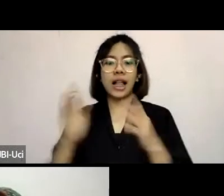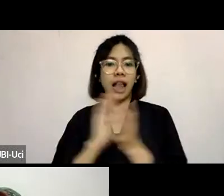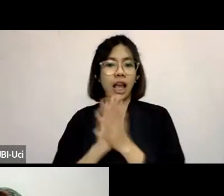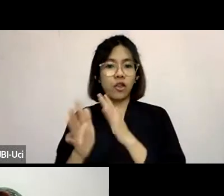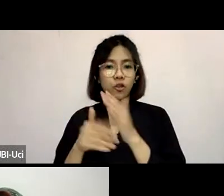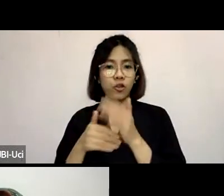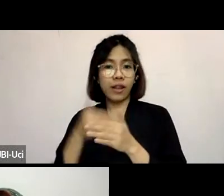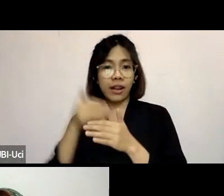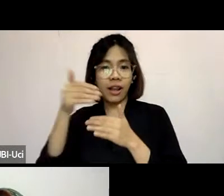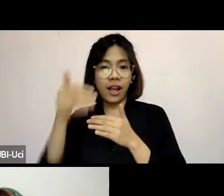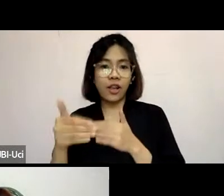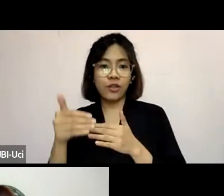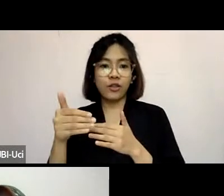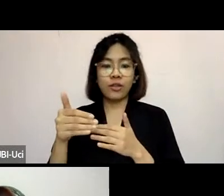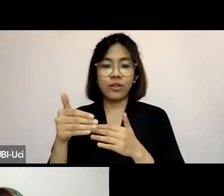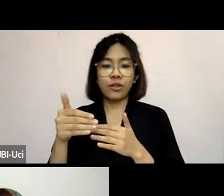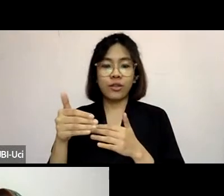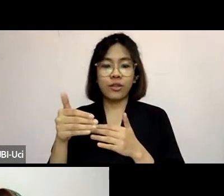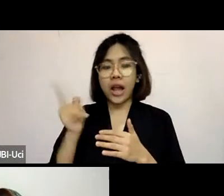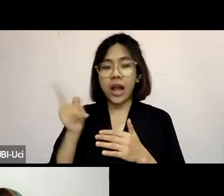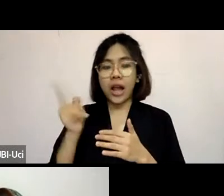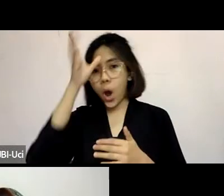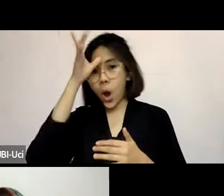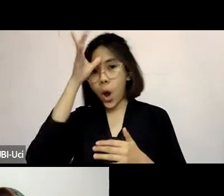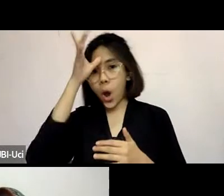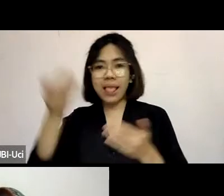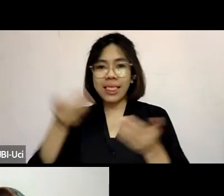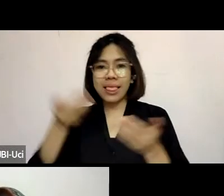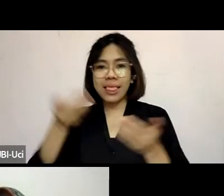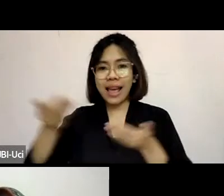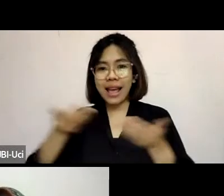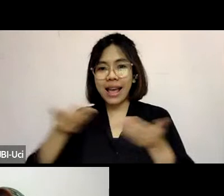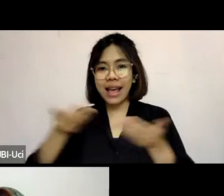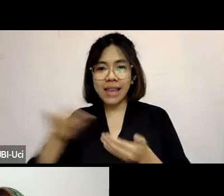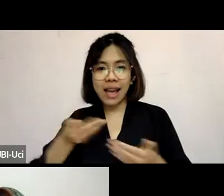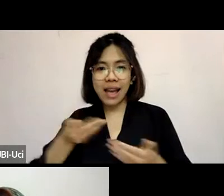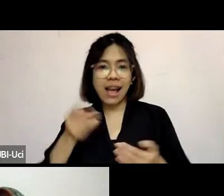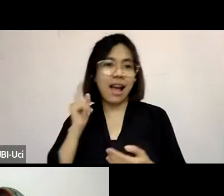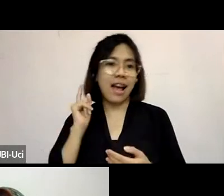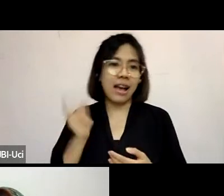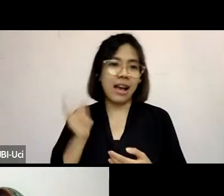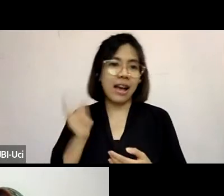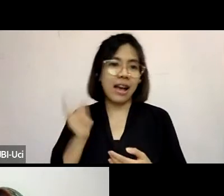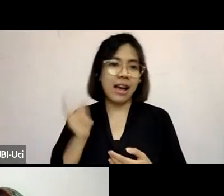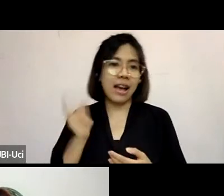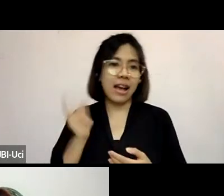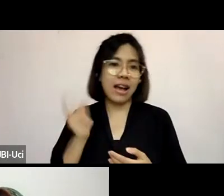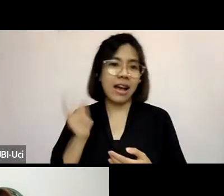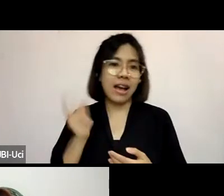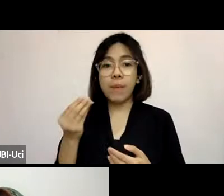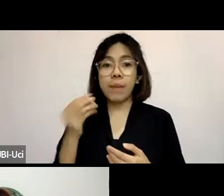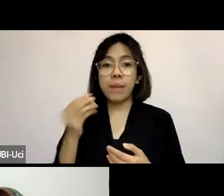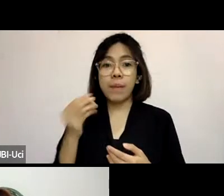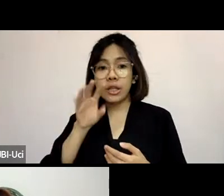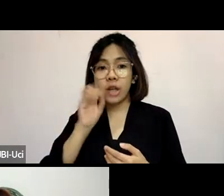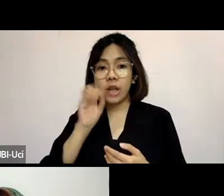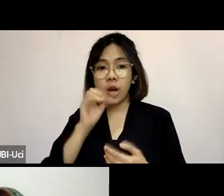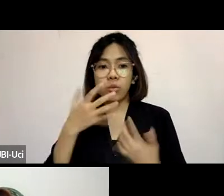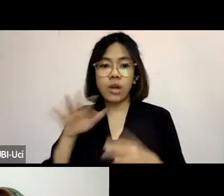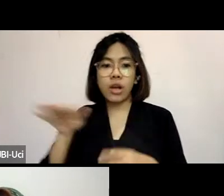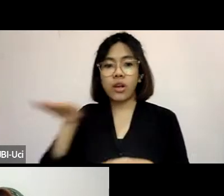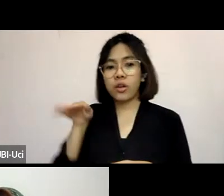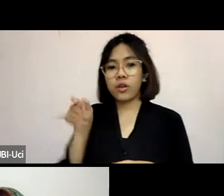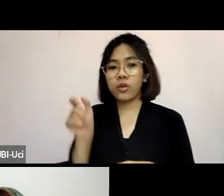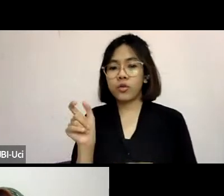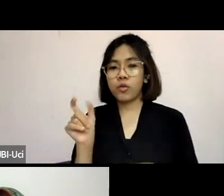pertanyaan ada beberapa lagi yang masuk dan sebagian juga sudah terjawab secara tertulis oleh Mbak Zulfa tapi